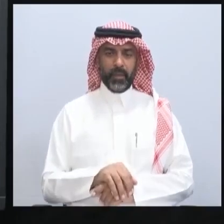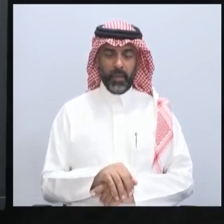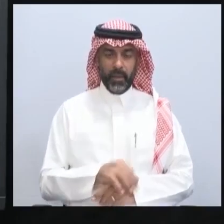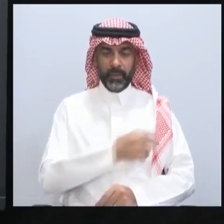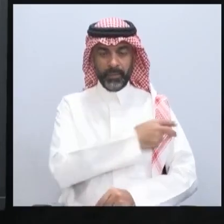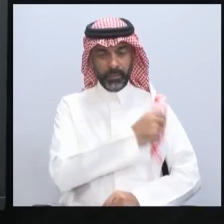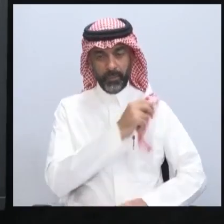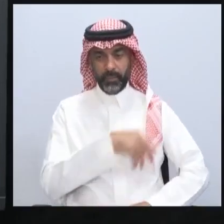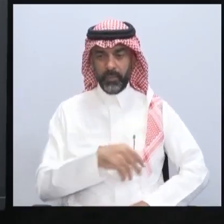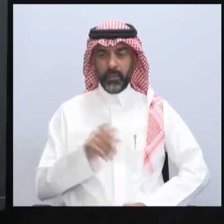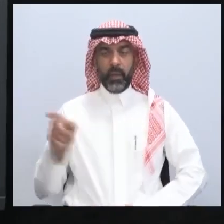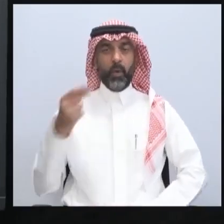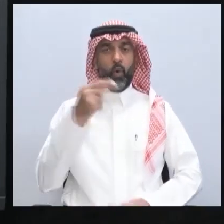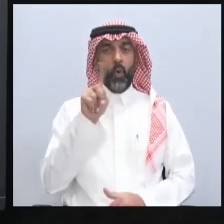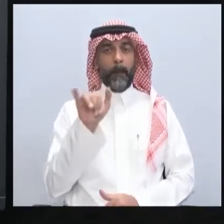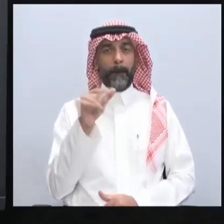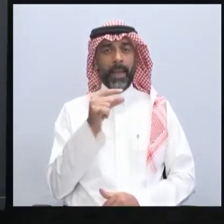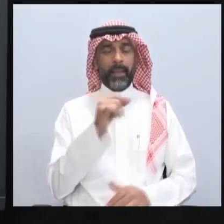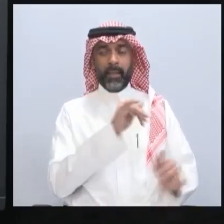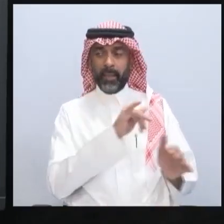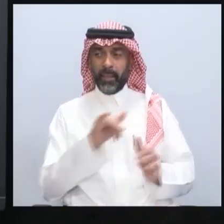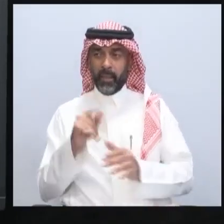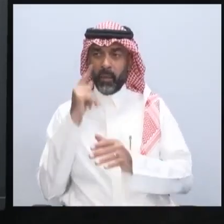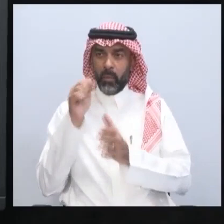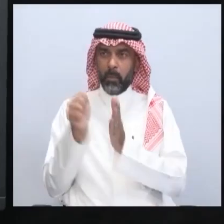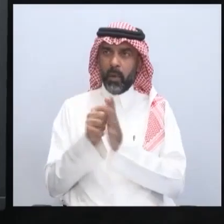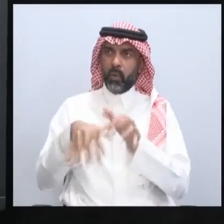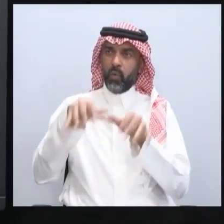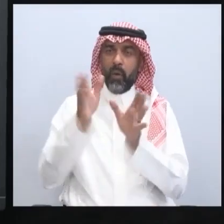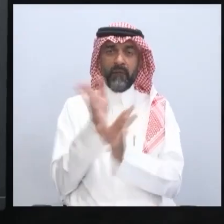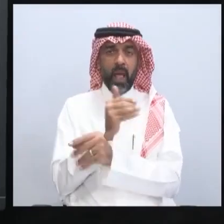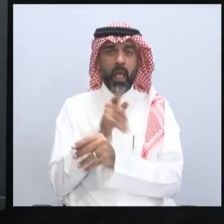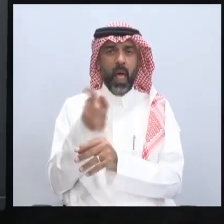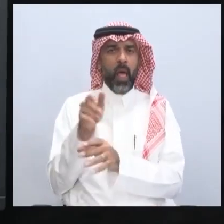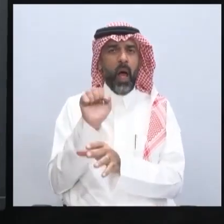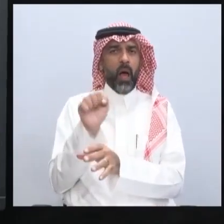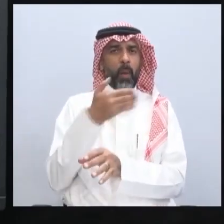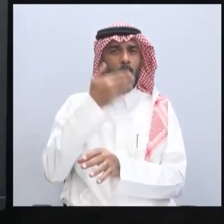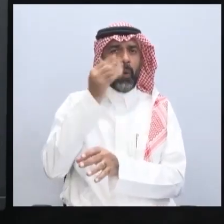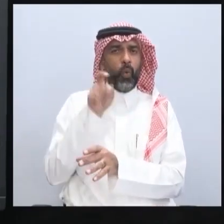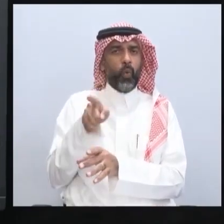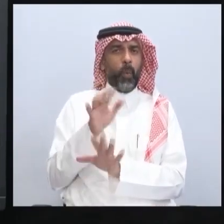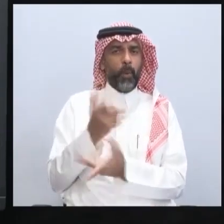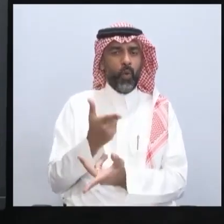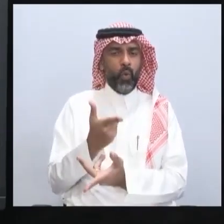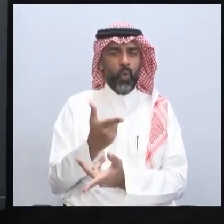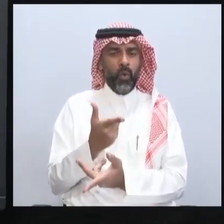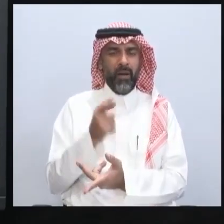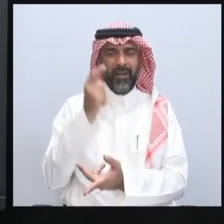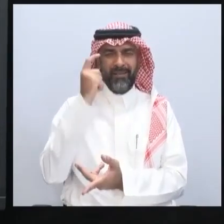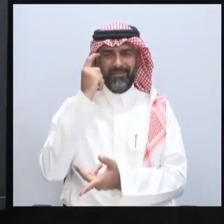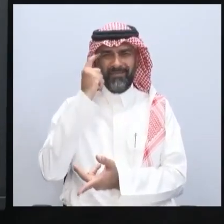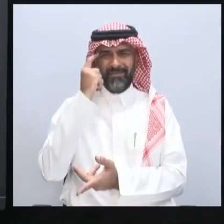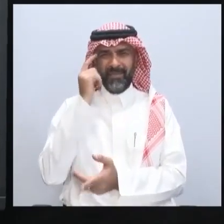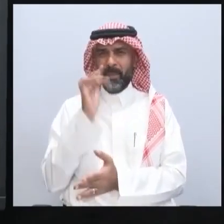قدوم بني حنيفه احسنتم بعد ذلك تعرفتوا انا وانتم على من كان